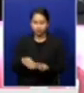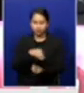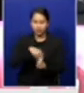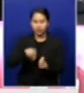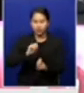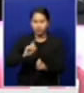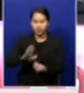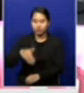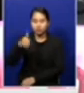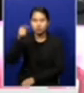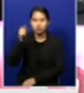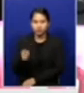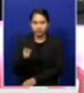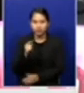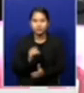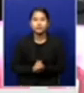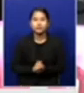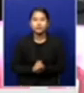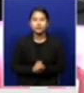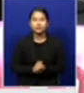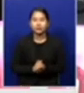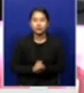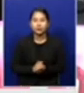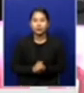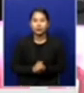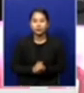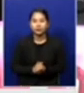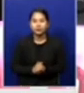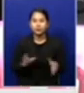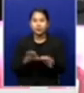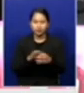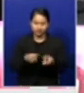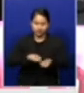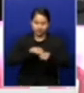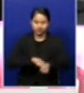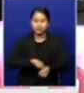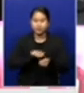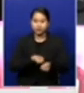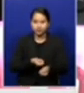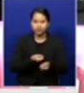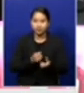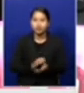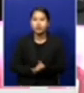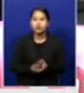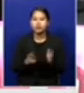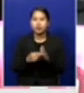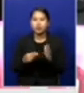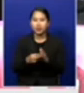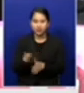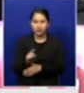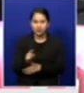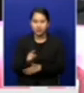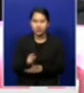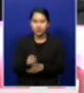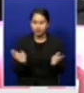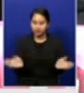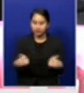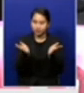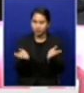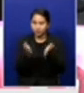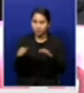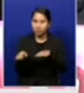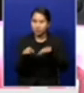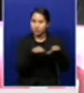ริงอีกด้านก็คือการเสริมศักยภาพด้านการเกษตรก็คือจะต้องเสริมให้ดีให้พร้อมต้องผลักดันให้แม่นตรงประเด็นนะ